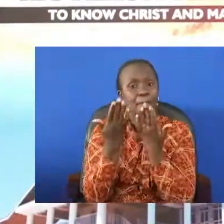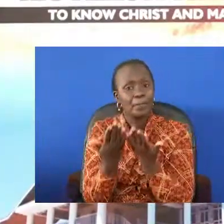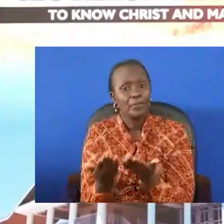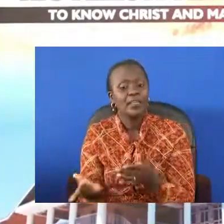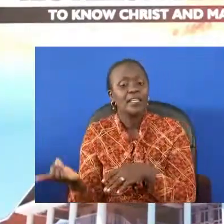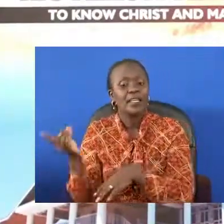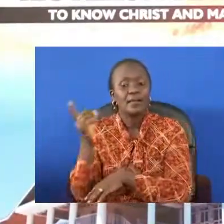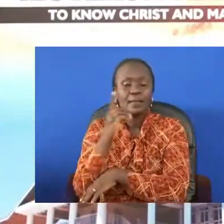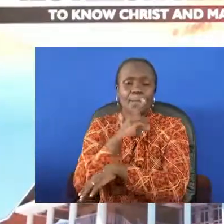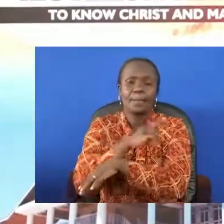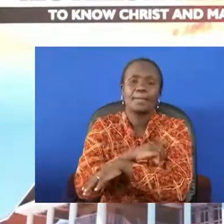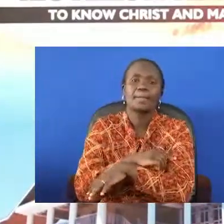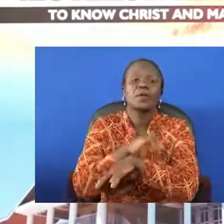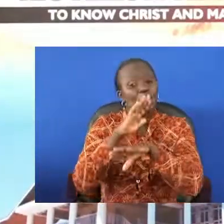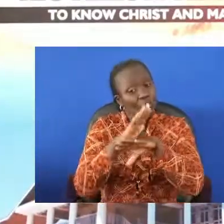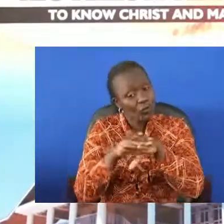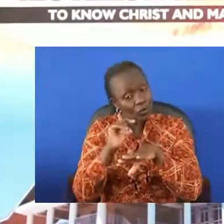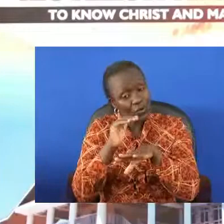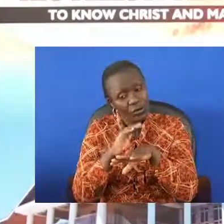Leo,